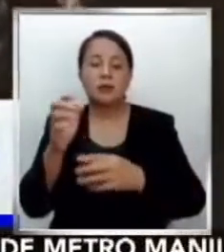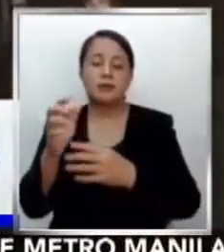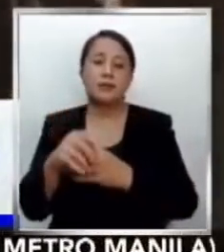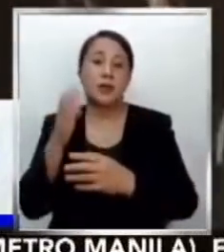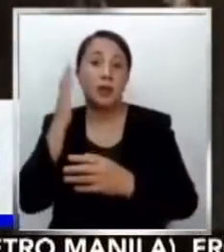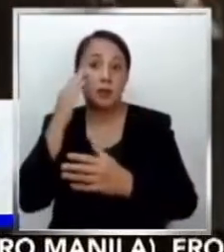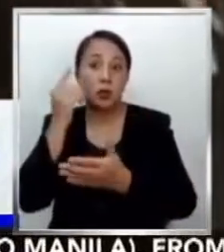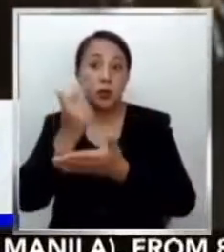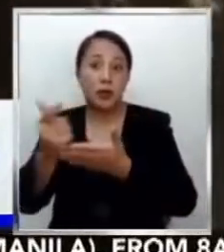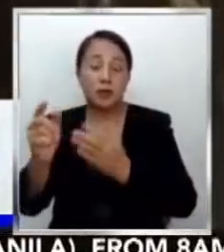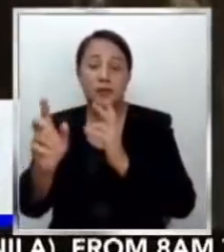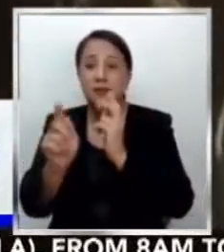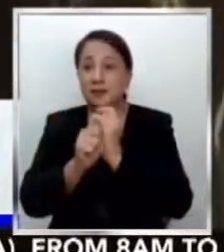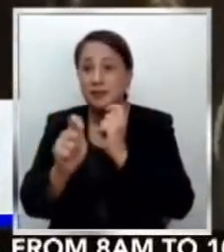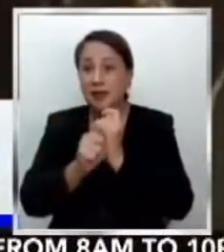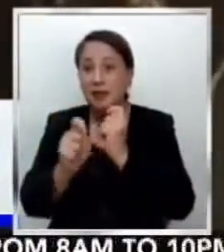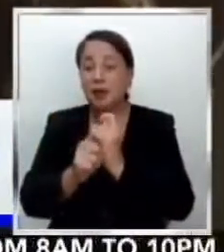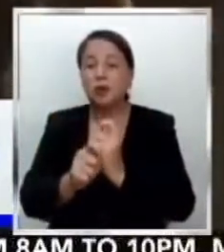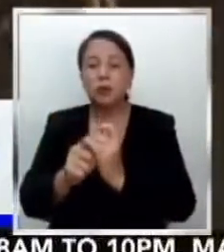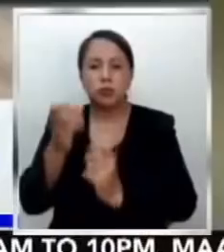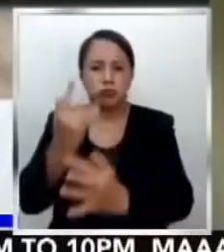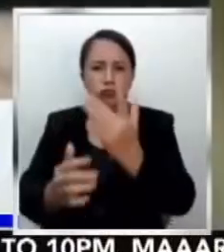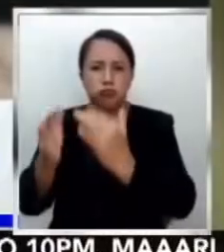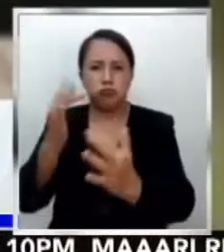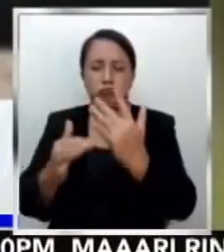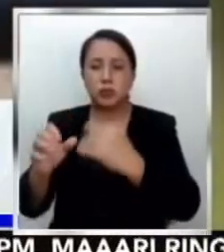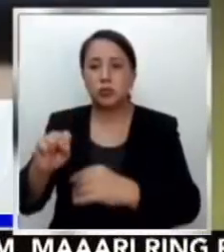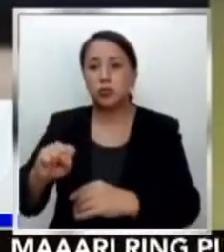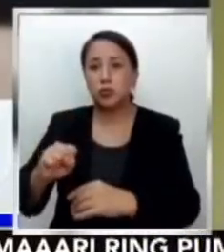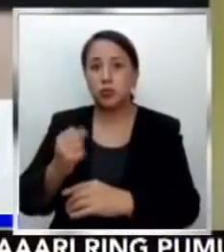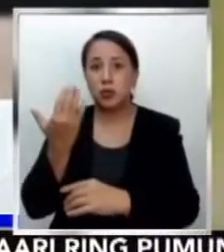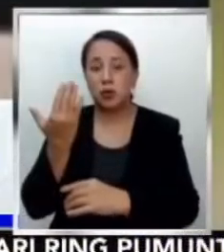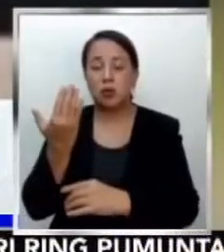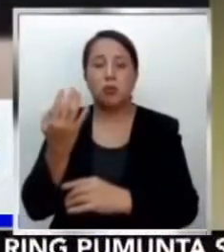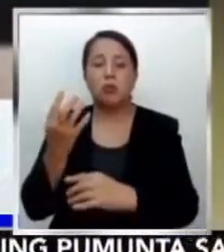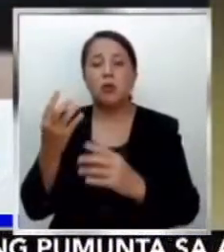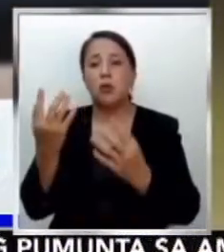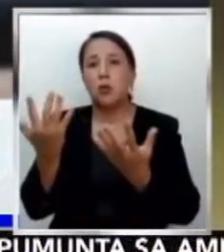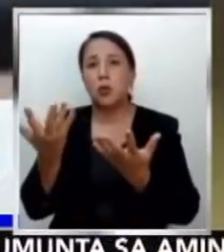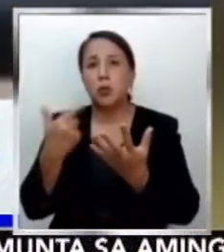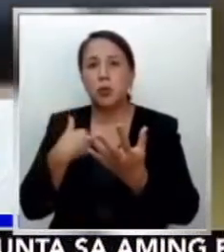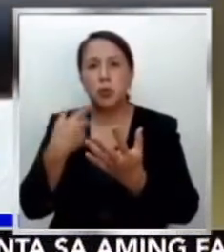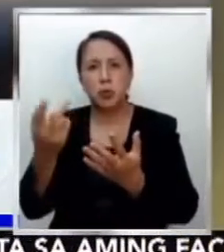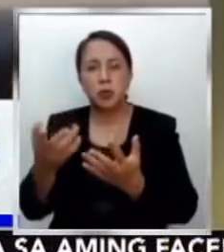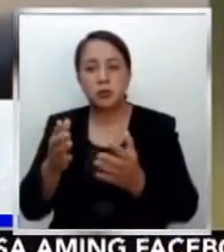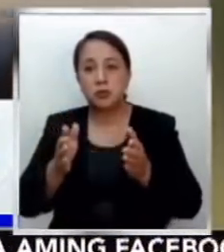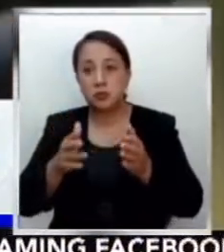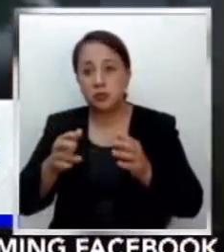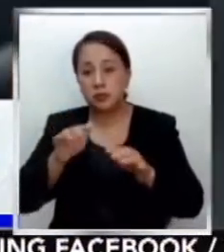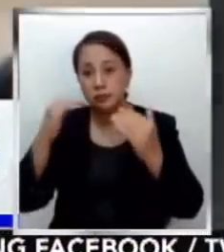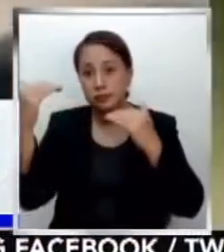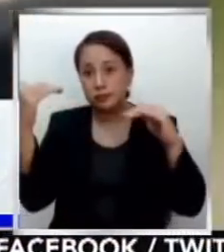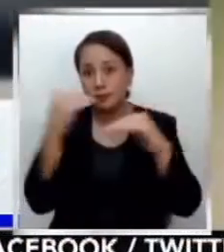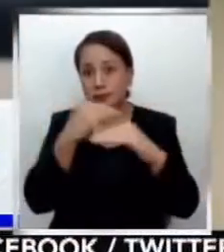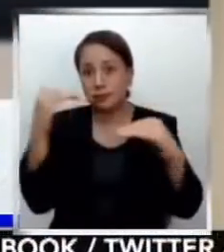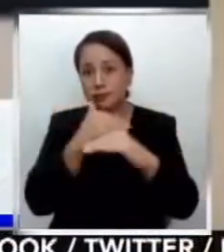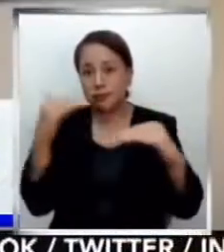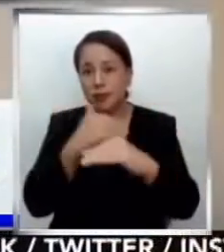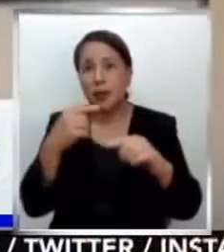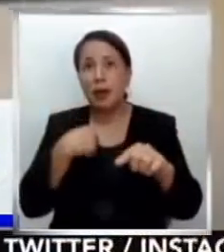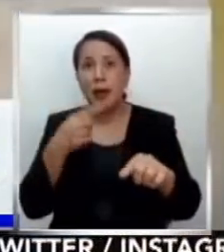San Pedro, bayan ng Alegria sa Surigao del Norte. Sa main highway kung saan dinigdig ng putukan,